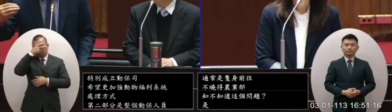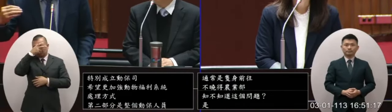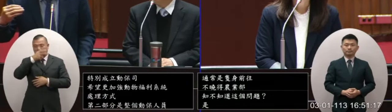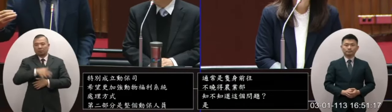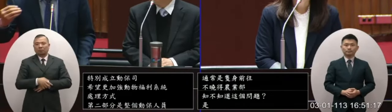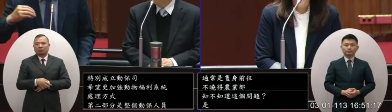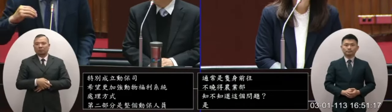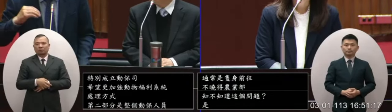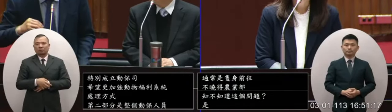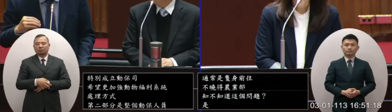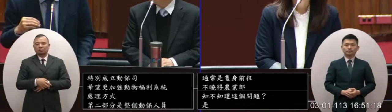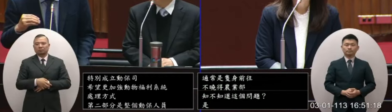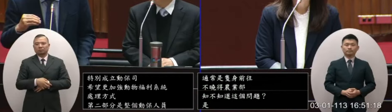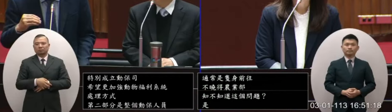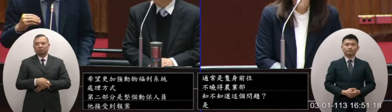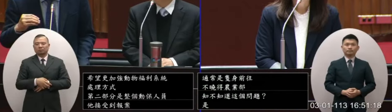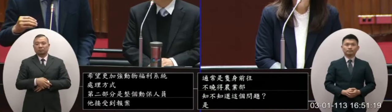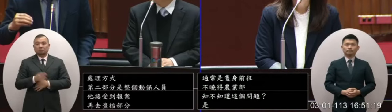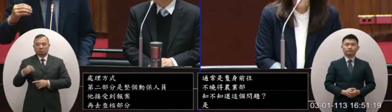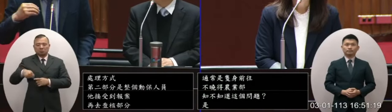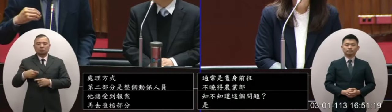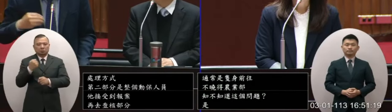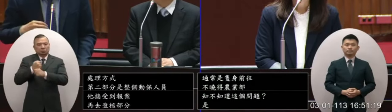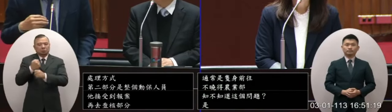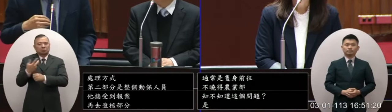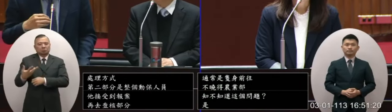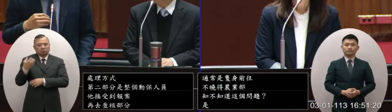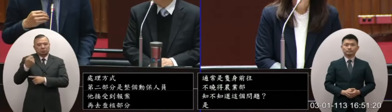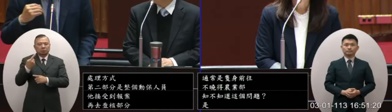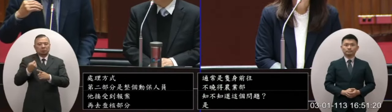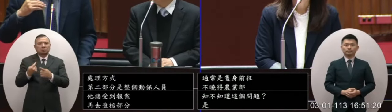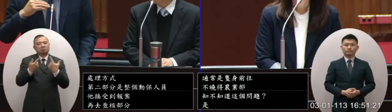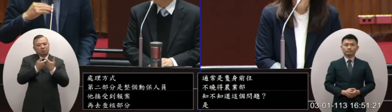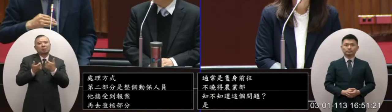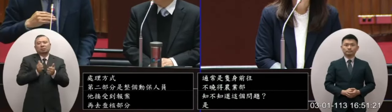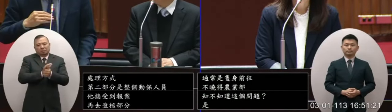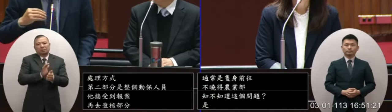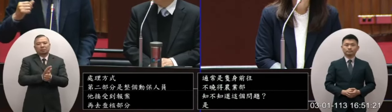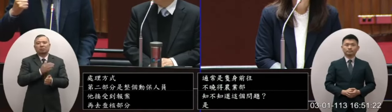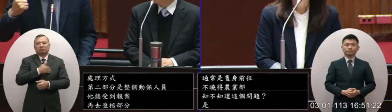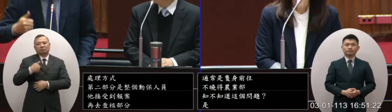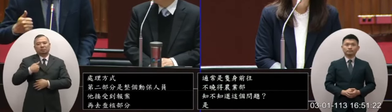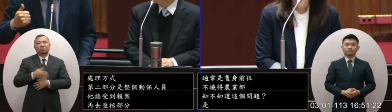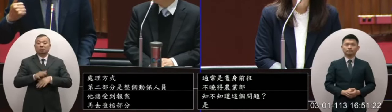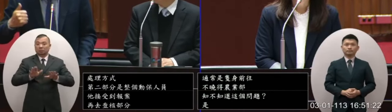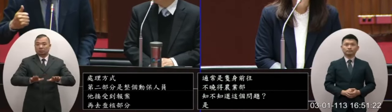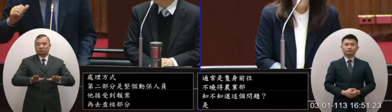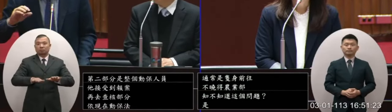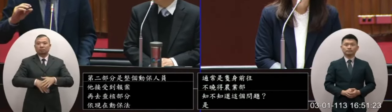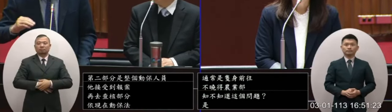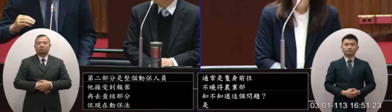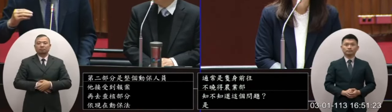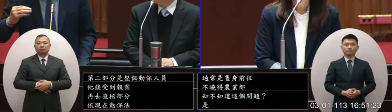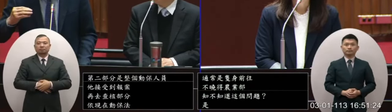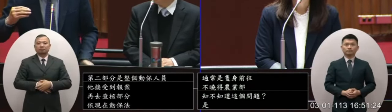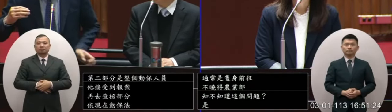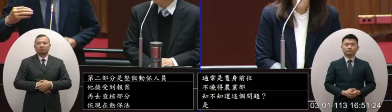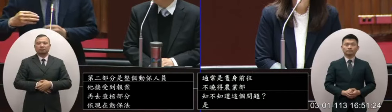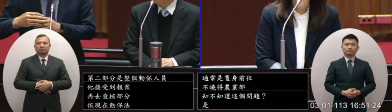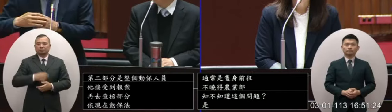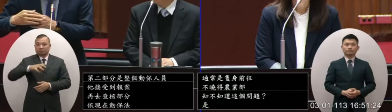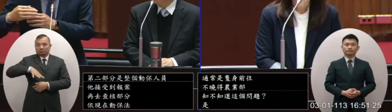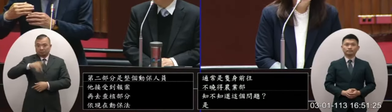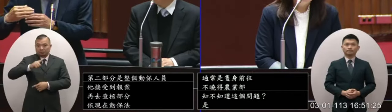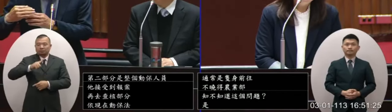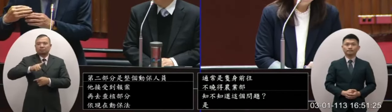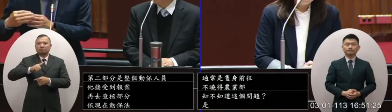依相关的职权可以来协处的部分了哈。那现在目前我想我们朝向的就是第一个增加，我们想办法增加这